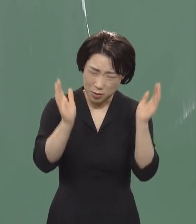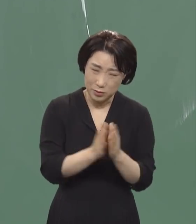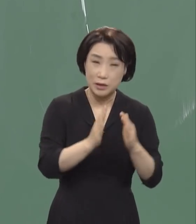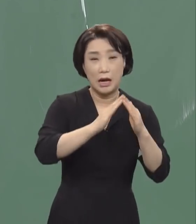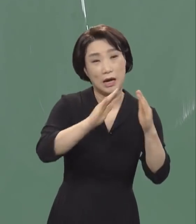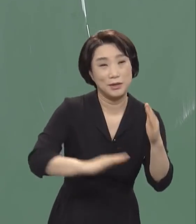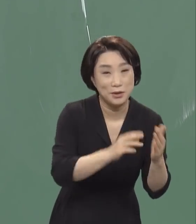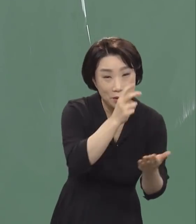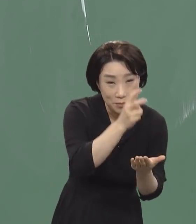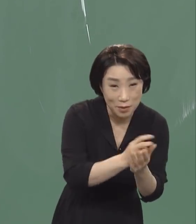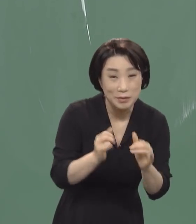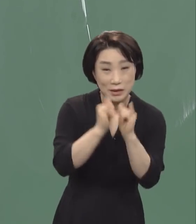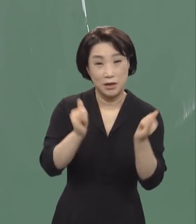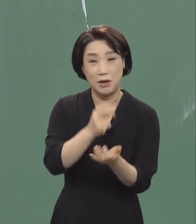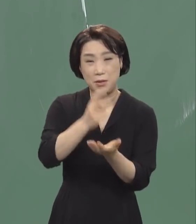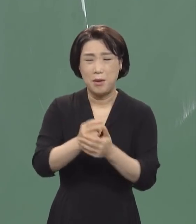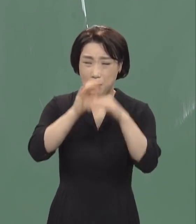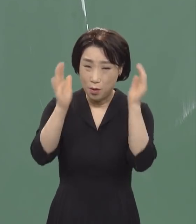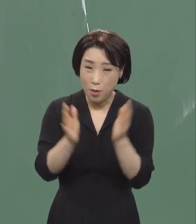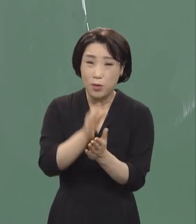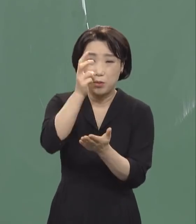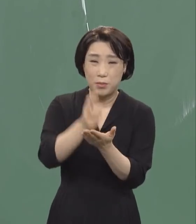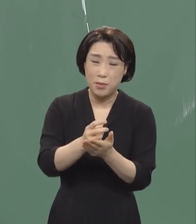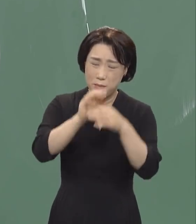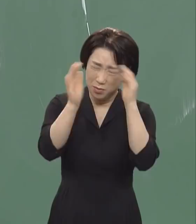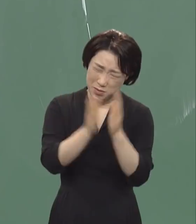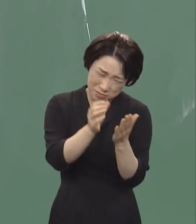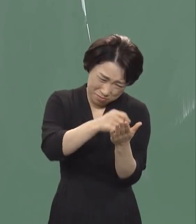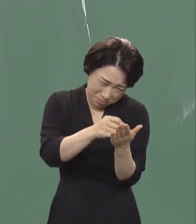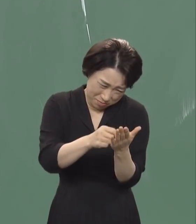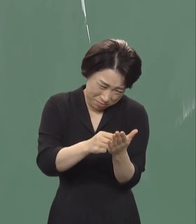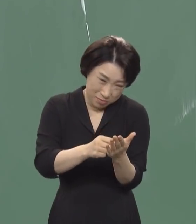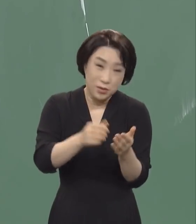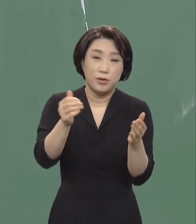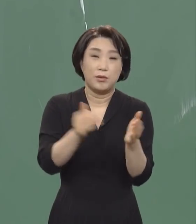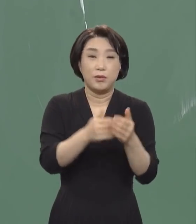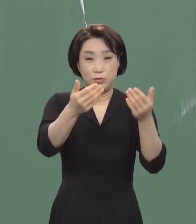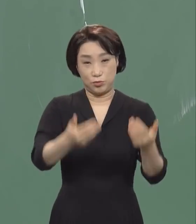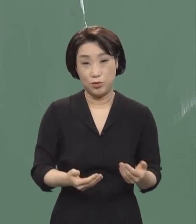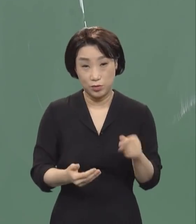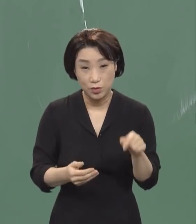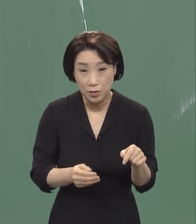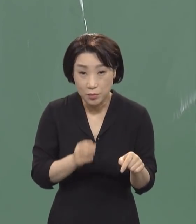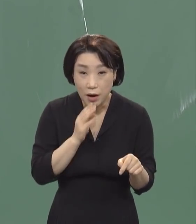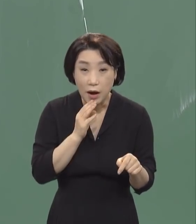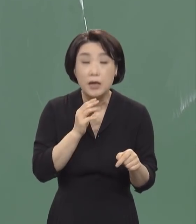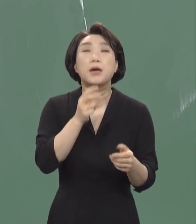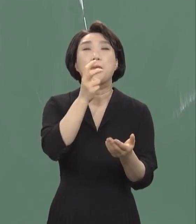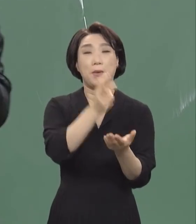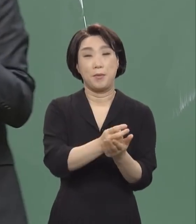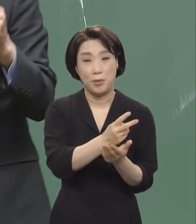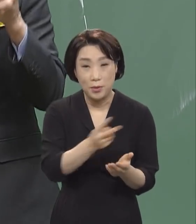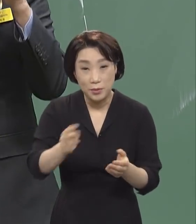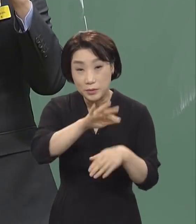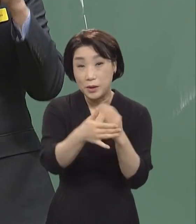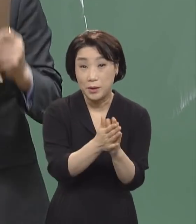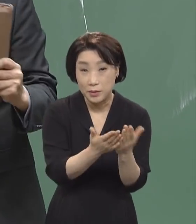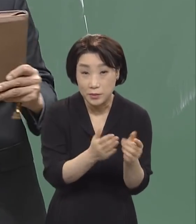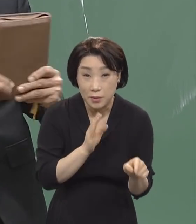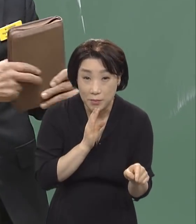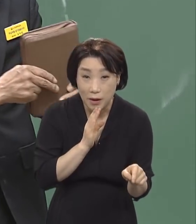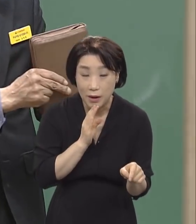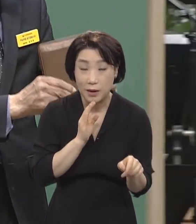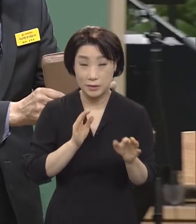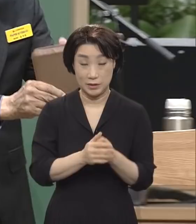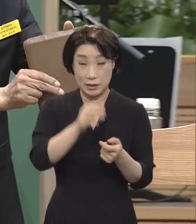법, 사회의 법, 모든 법을 다 믿음의 법 다 만들었어. 이 법입니다. 이